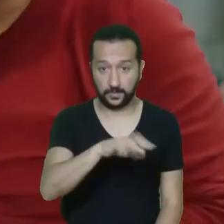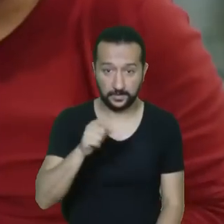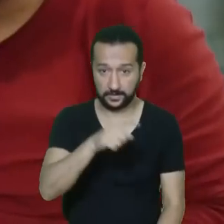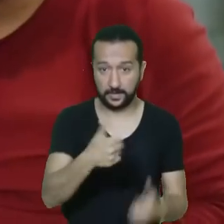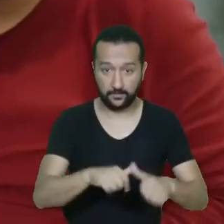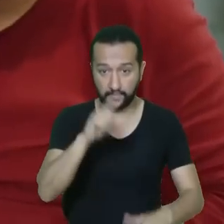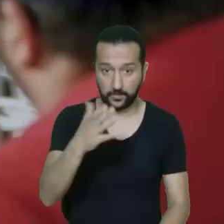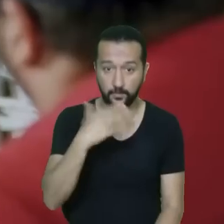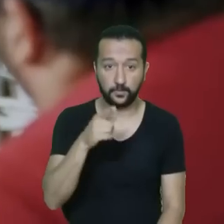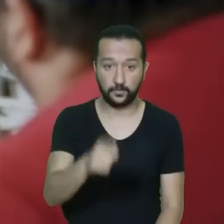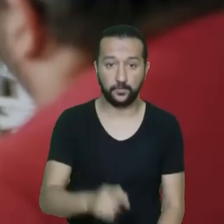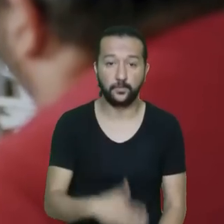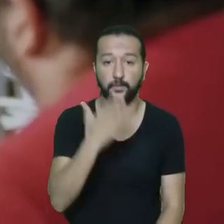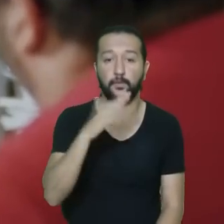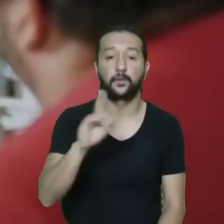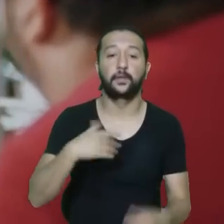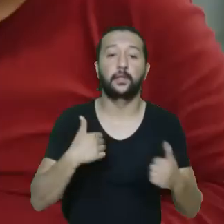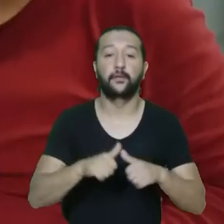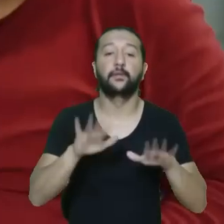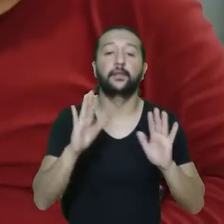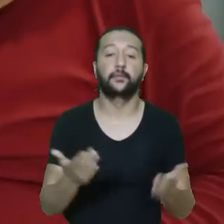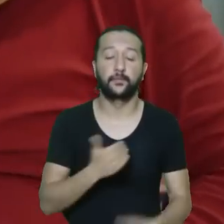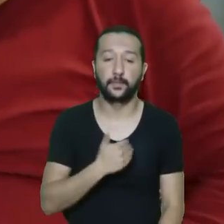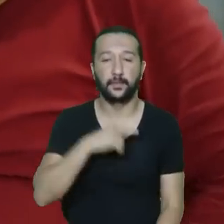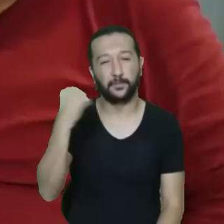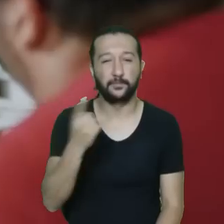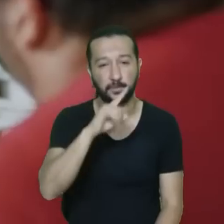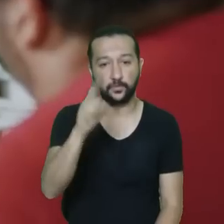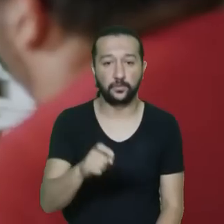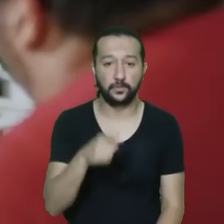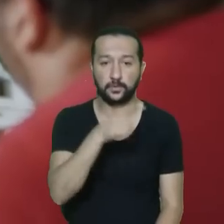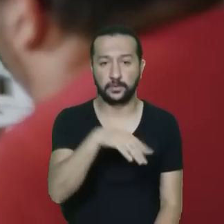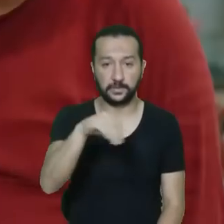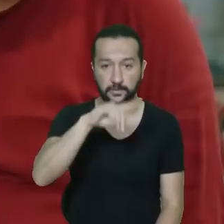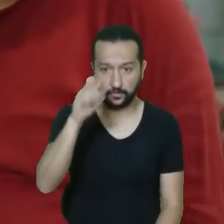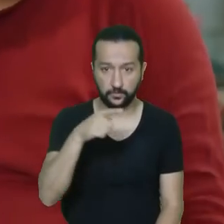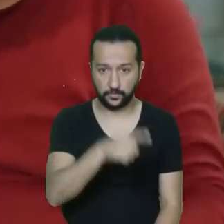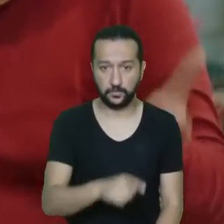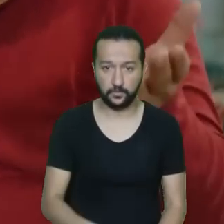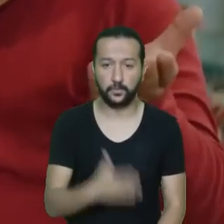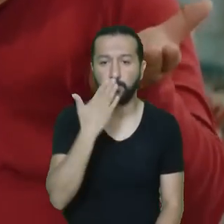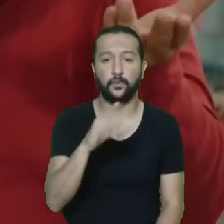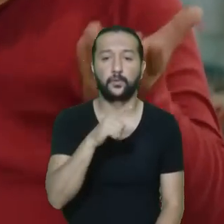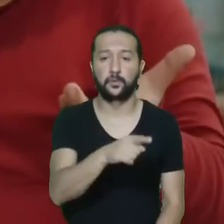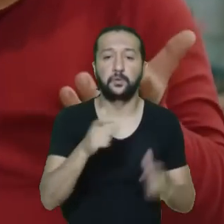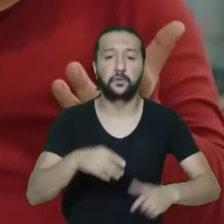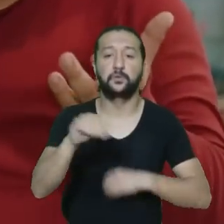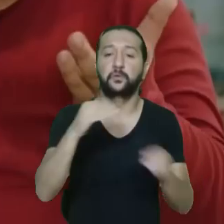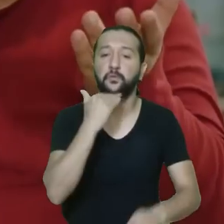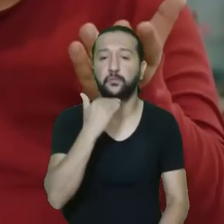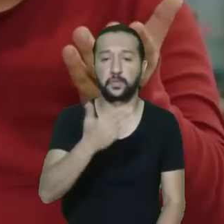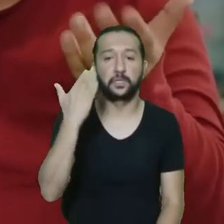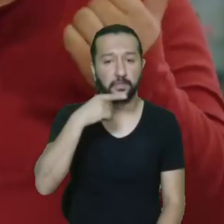alacaksın? Evli misin yoksa? Yok, evli değilim. Ben başka bir şey soracağım. Satılıyor mu bunlar? Yok, nerede